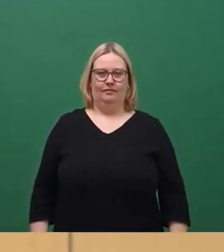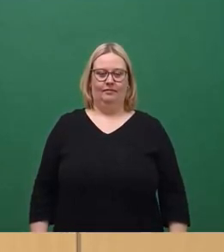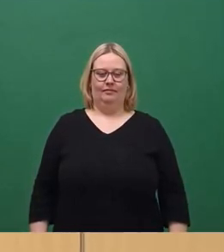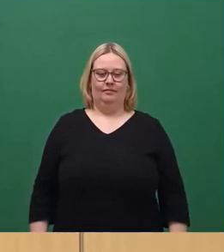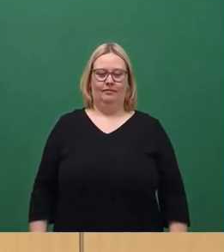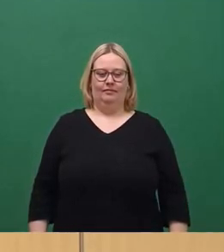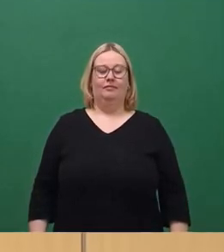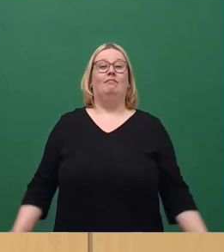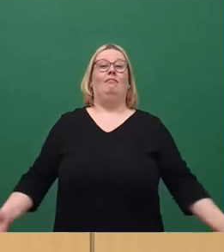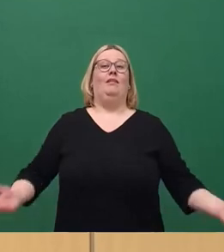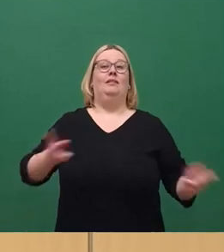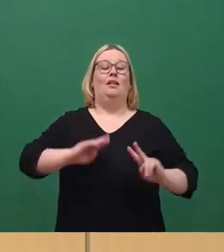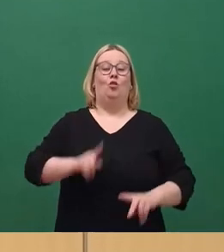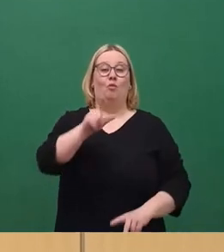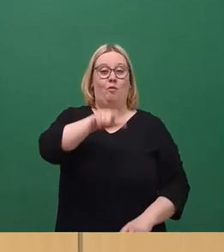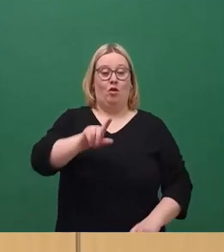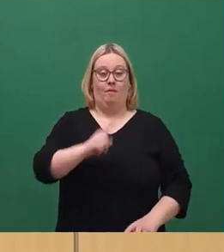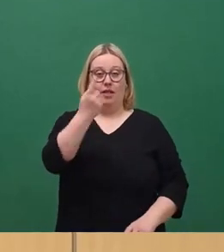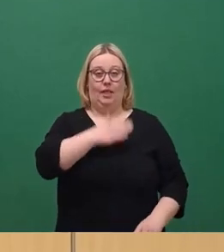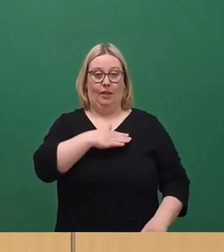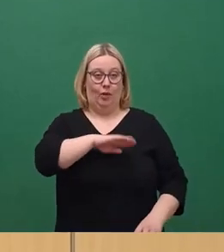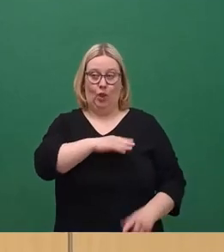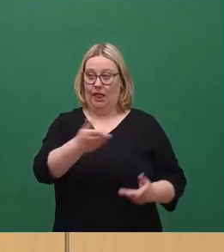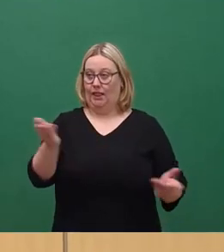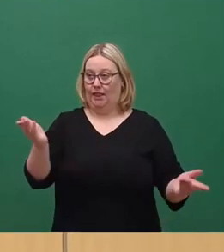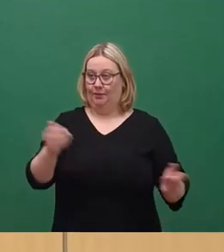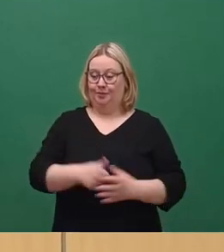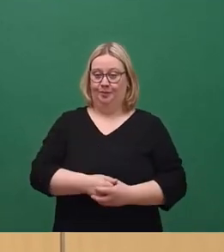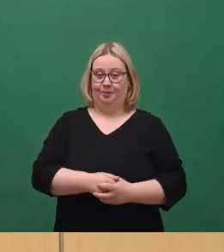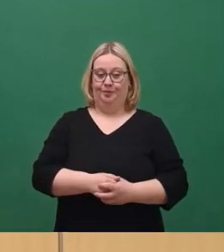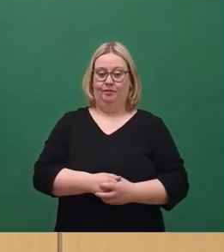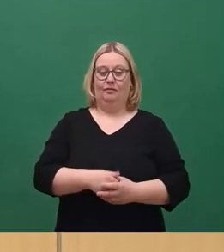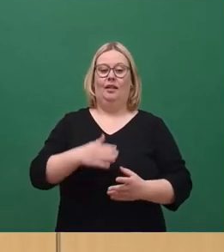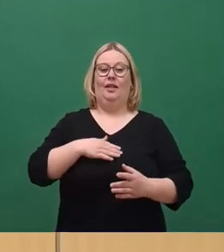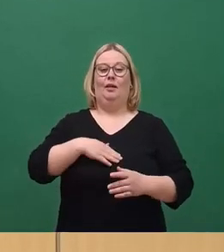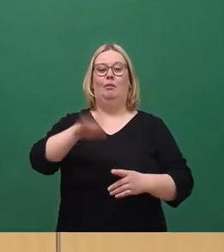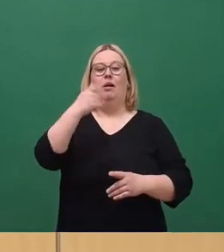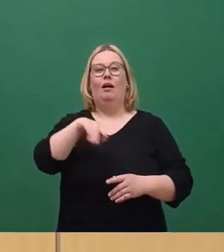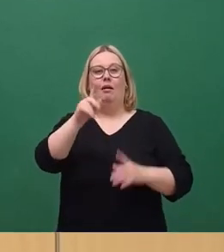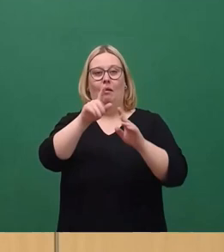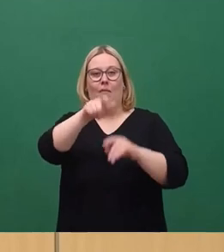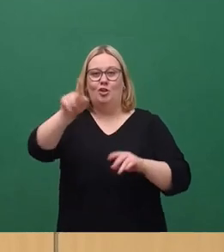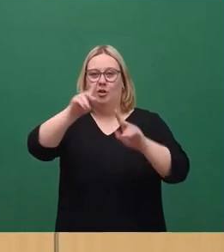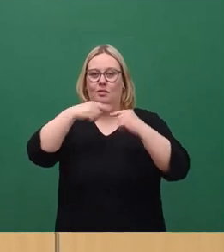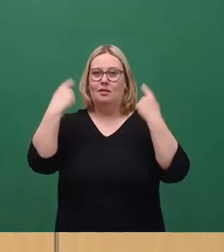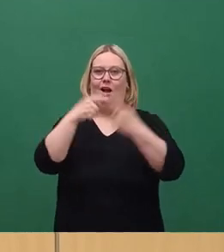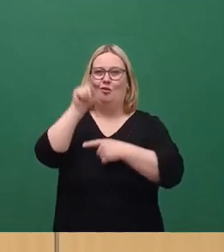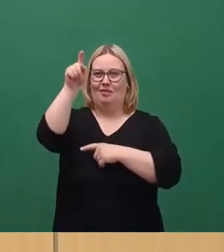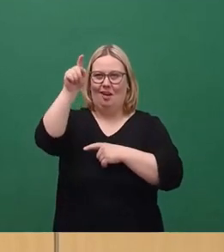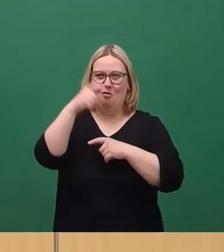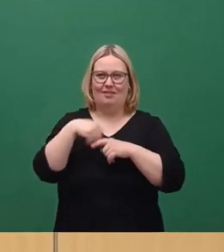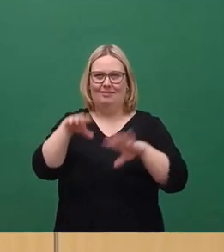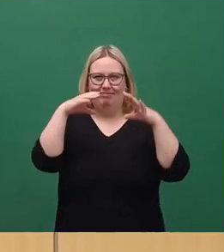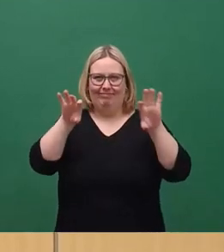Sehr geehrter Herr Oberbürgermeister, liebe Kolleginnen und Kollegen, liebe Menschen im Saal und draußen im